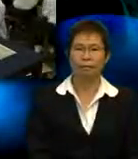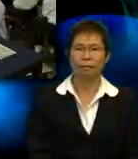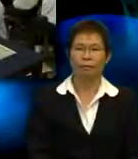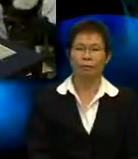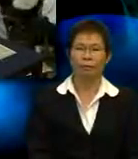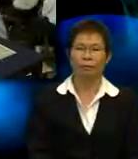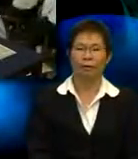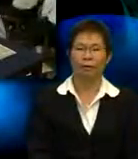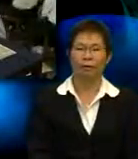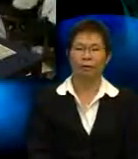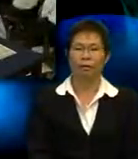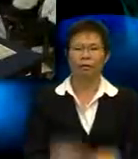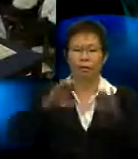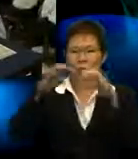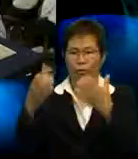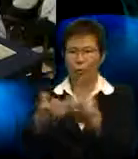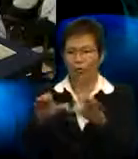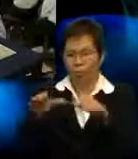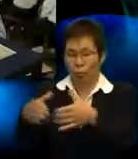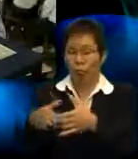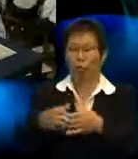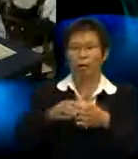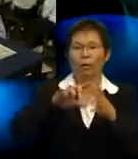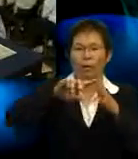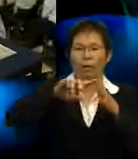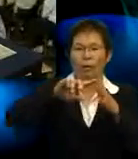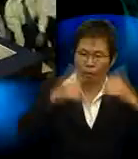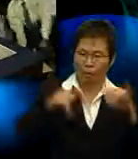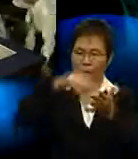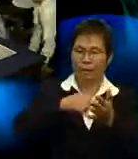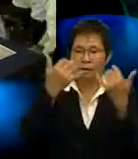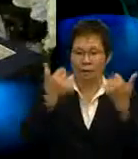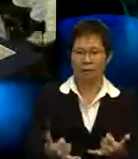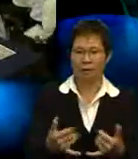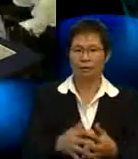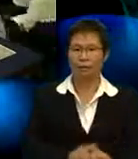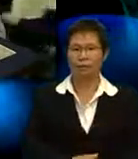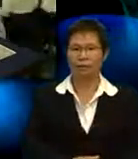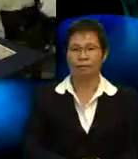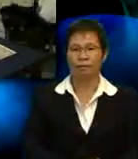Wakil kumpulan bolehlah memulakan permainan ini sekarang.